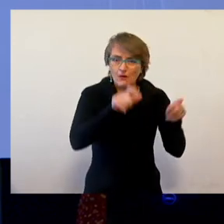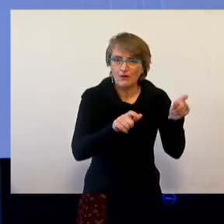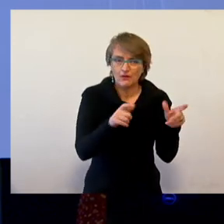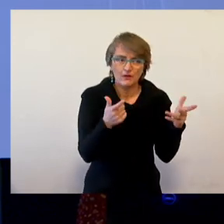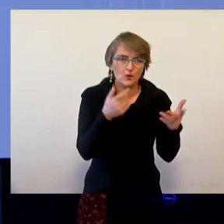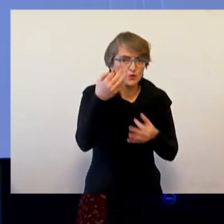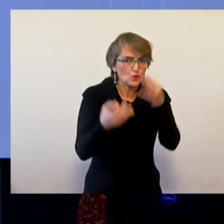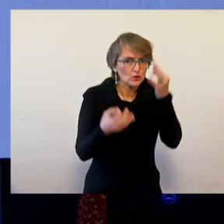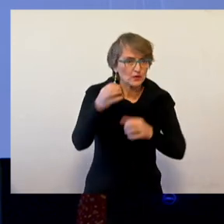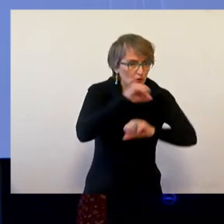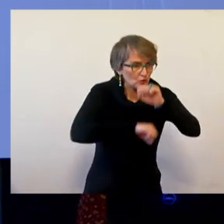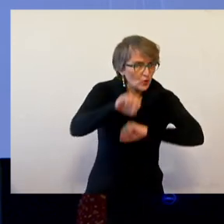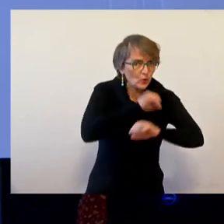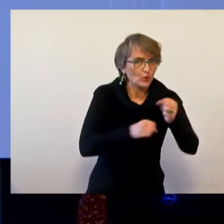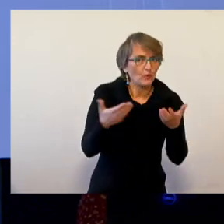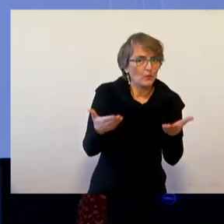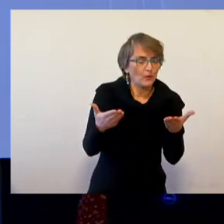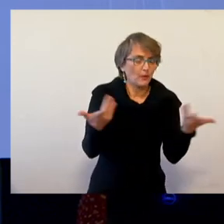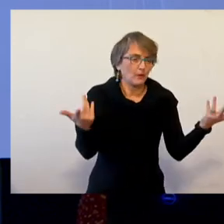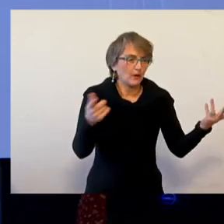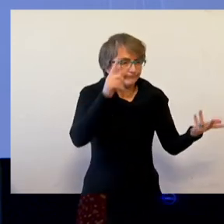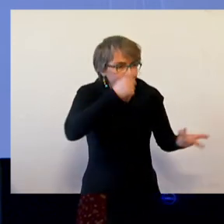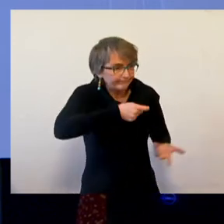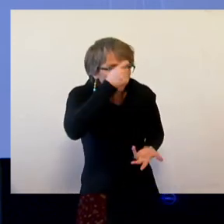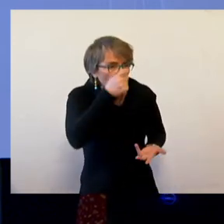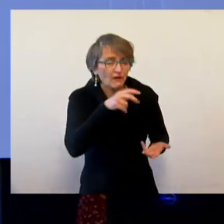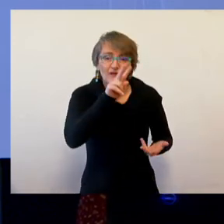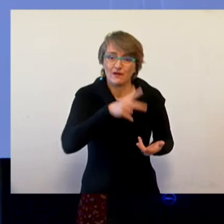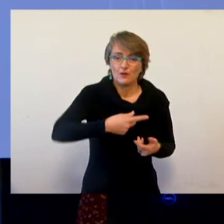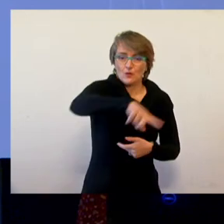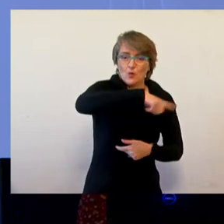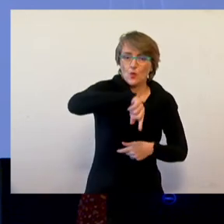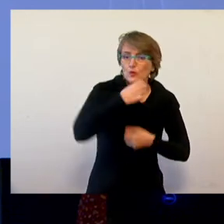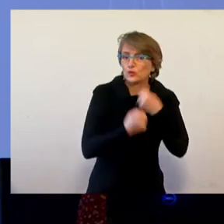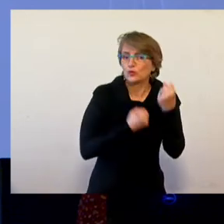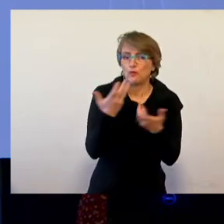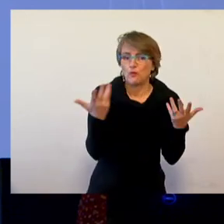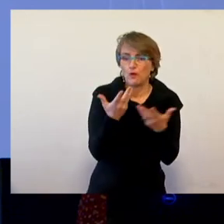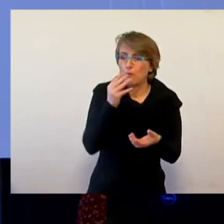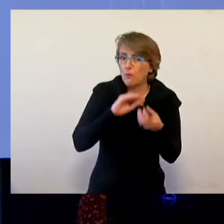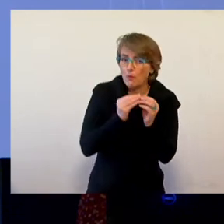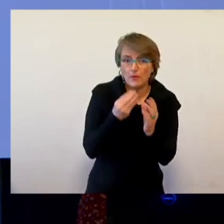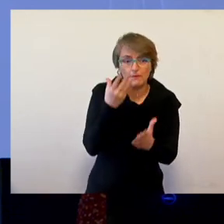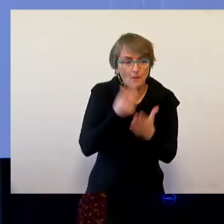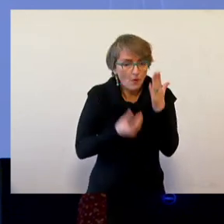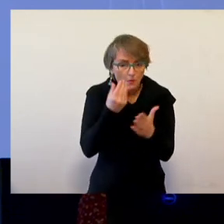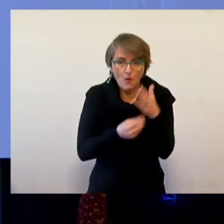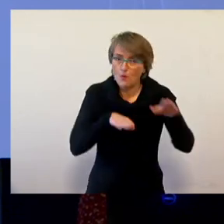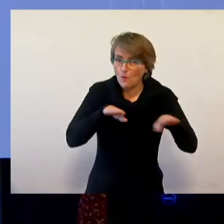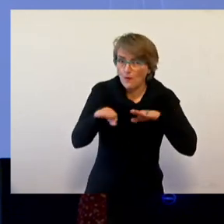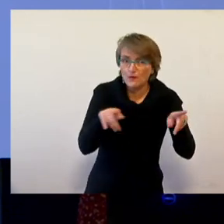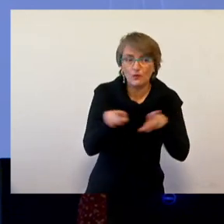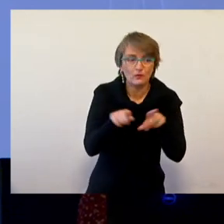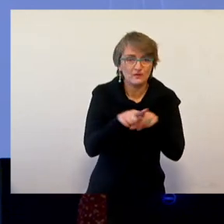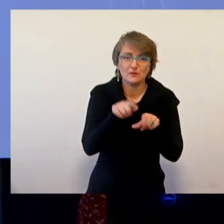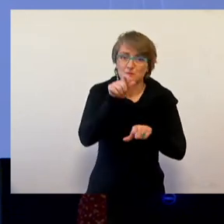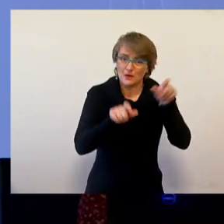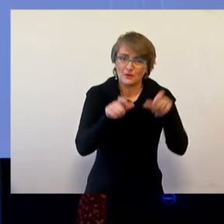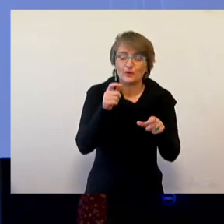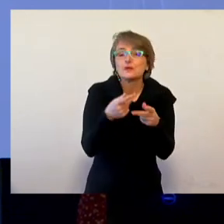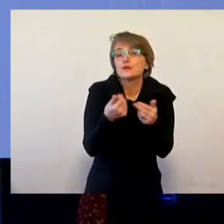c'est connu, chronique, manque de moyens, et ça doit changer, mais dont les conditions de travail des personnels, pour ce service public-là